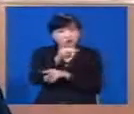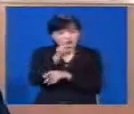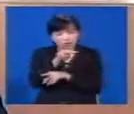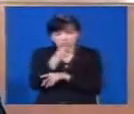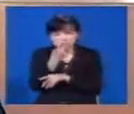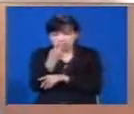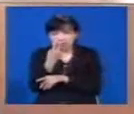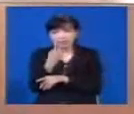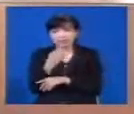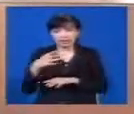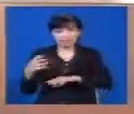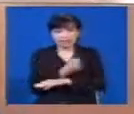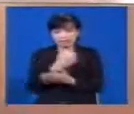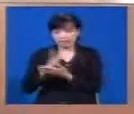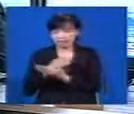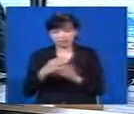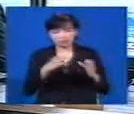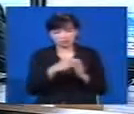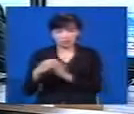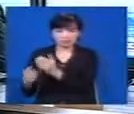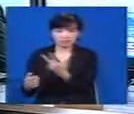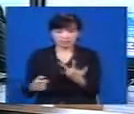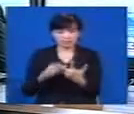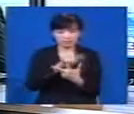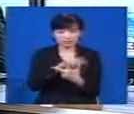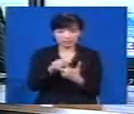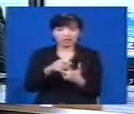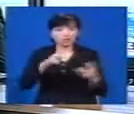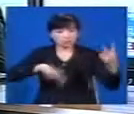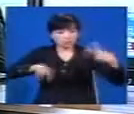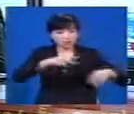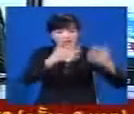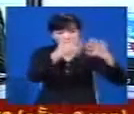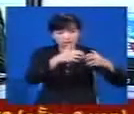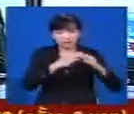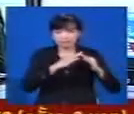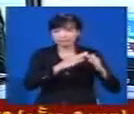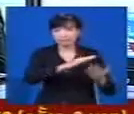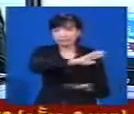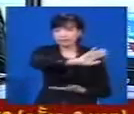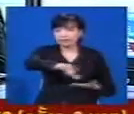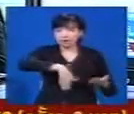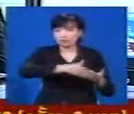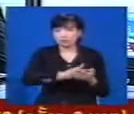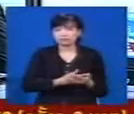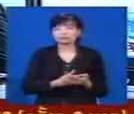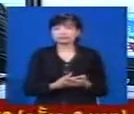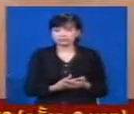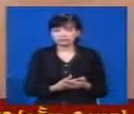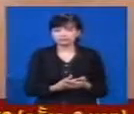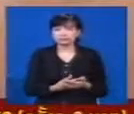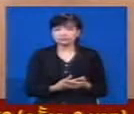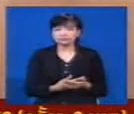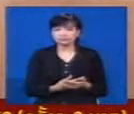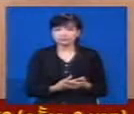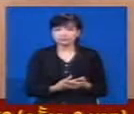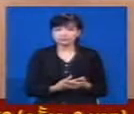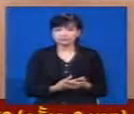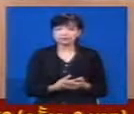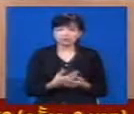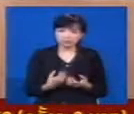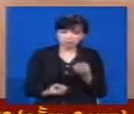แลกันไว้เป็น3กลุ่มนะฮะการนิคมอุตสาหกรรมแห่งประเทศไทยเราดูแลนิคมอุตสาหกรรมทั้งหมดถ้าเป็นสวนหรือเขตอุตสาหกรรมกรมโรงงานอุตสาหกรรมเป็นคน